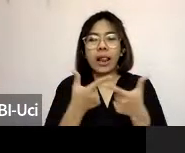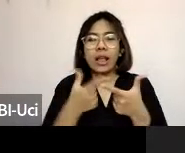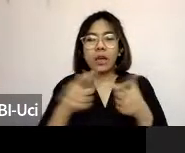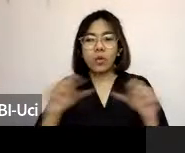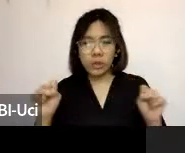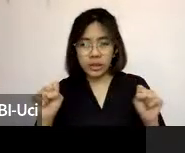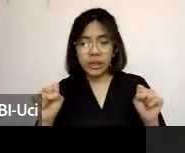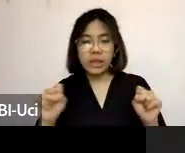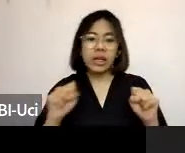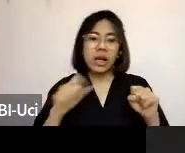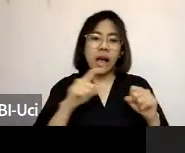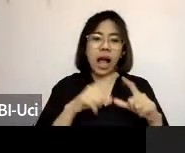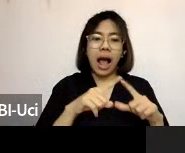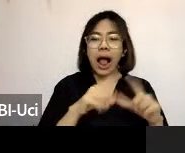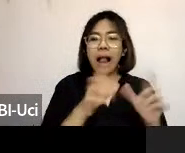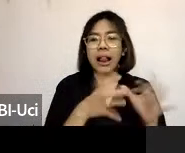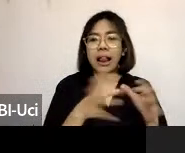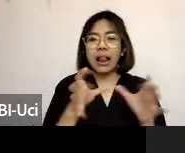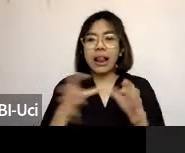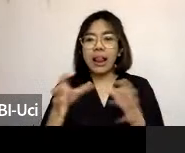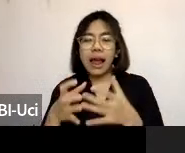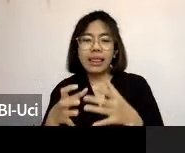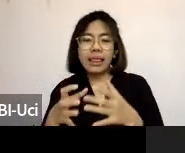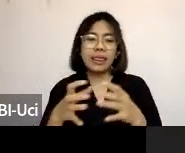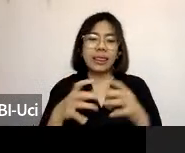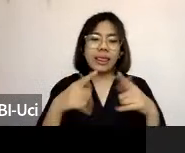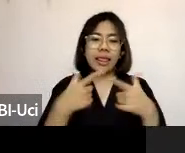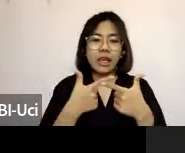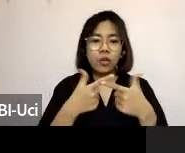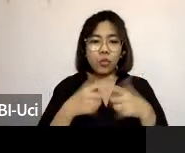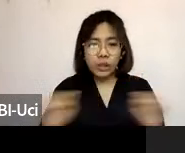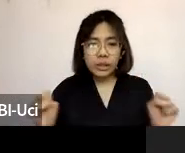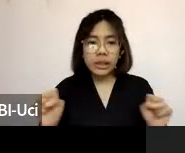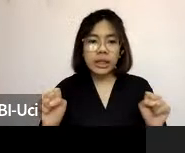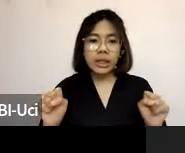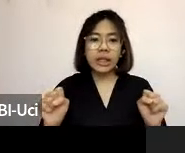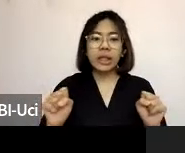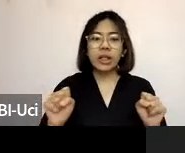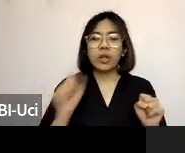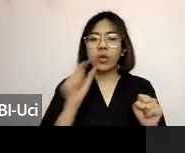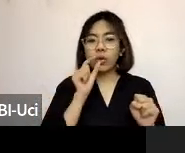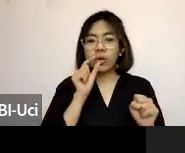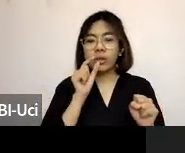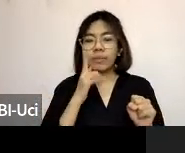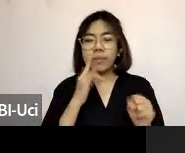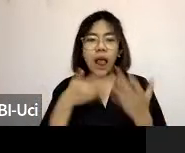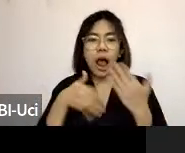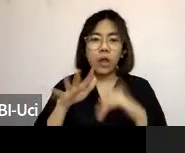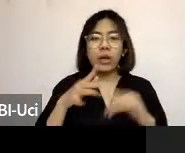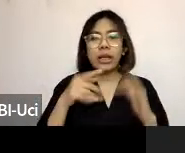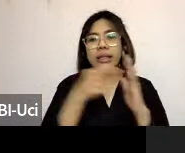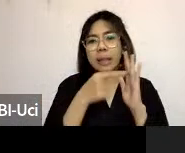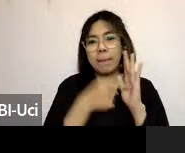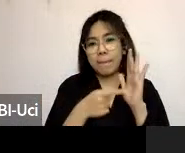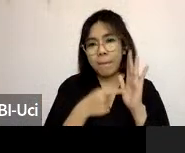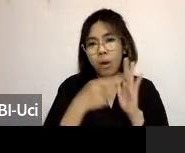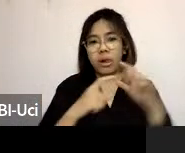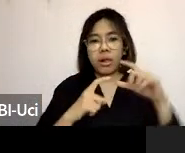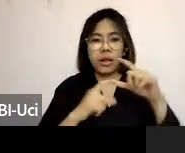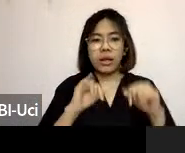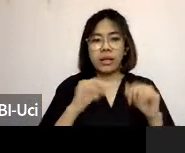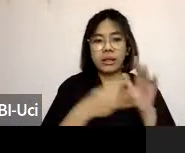alat-alat Minggu stick yang mencapai tidak blogsite dengan simbol-simbol dan dengan